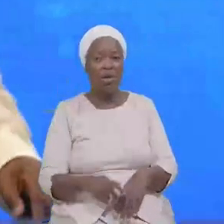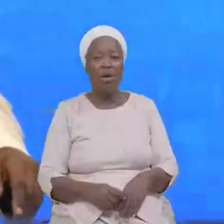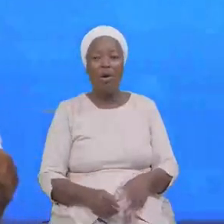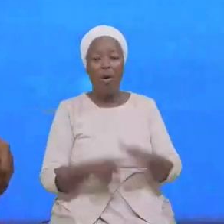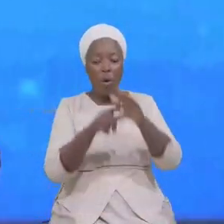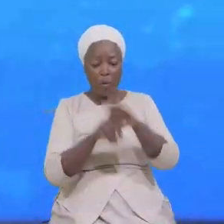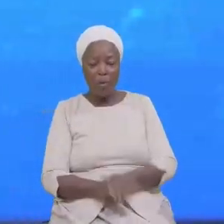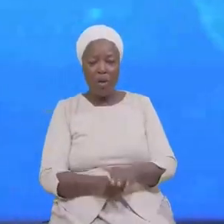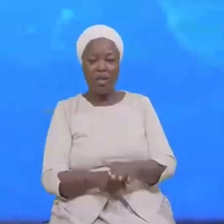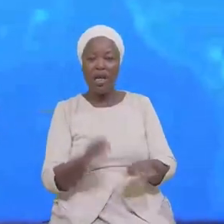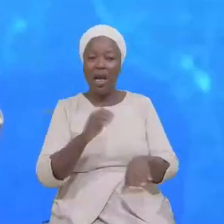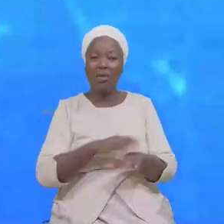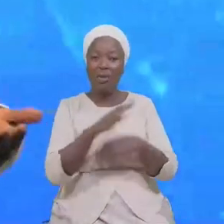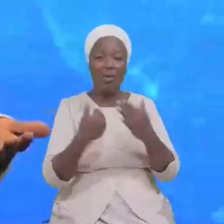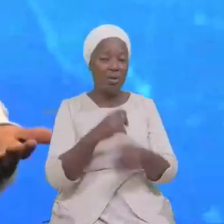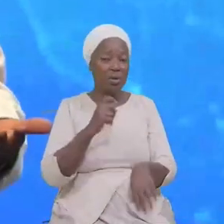Opprimé en tout temps.